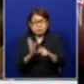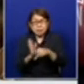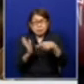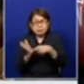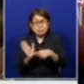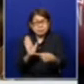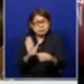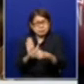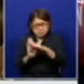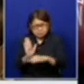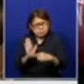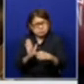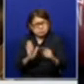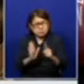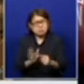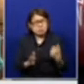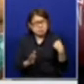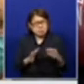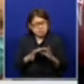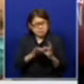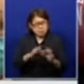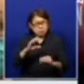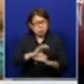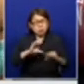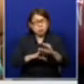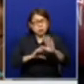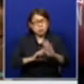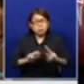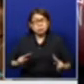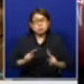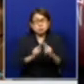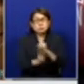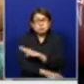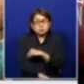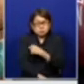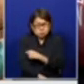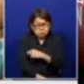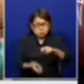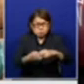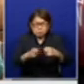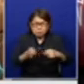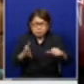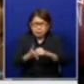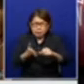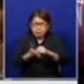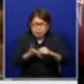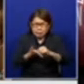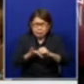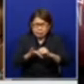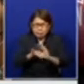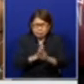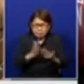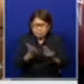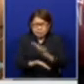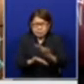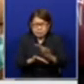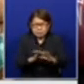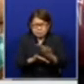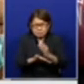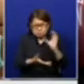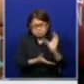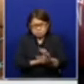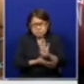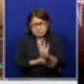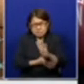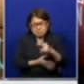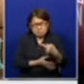การโครงการกระทรวงสาธารณสุขที่แก้ไขปัญหาเป็นวงเงิน 45,000 ล้านบา